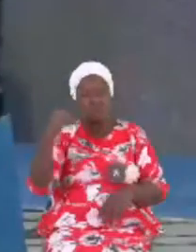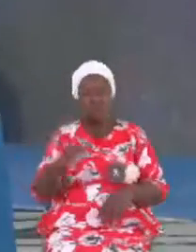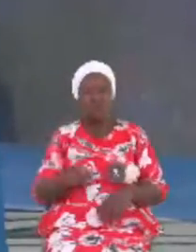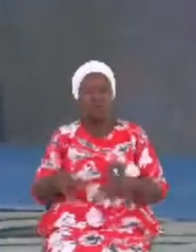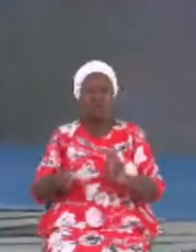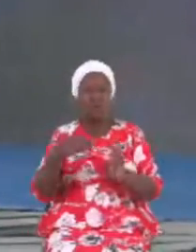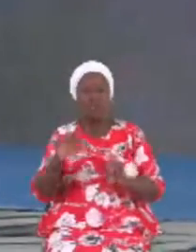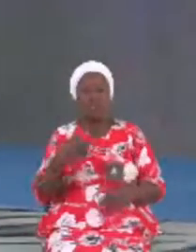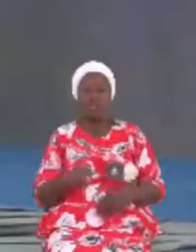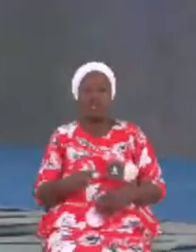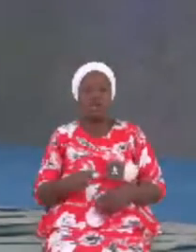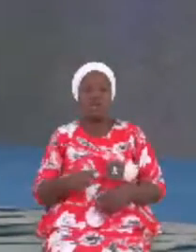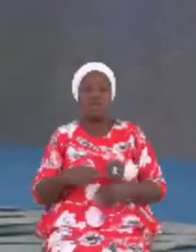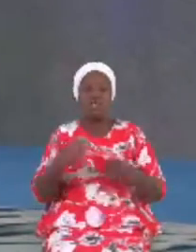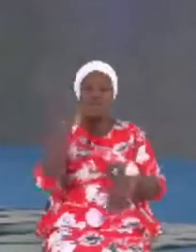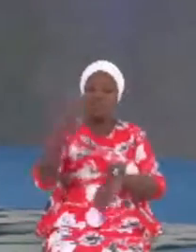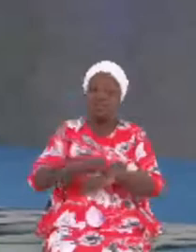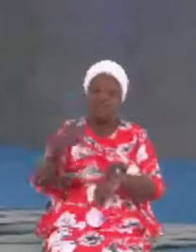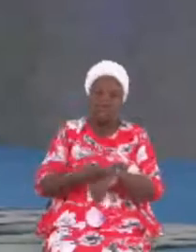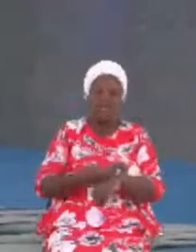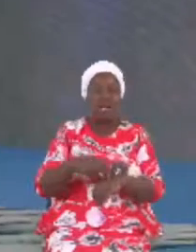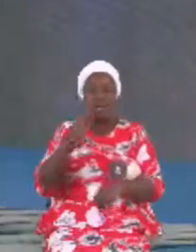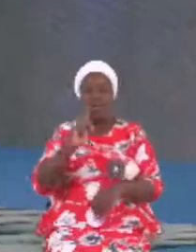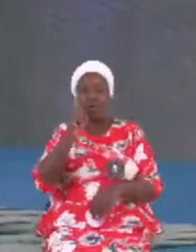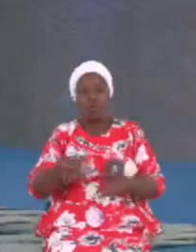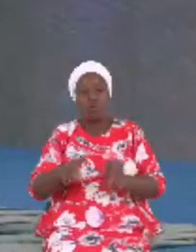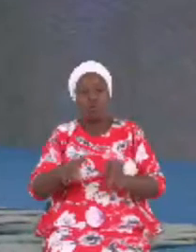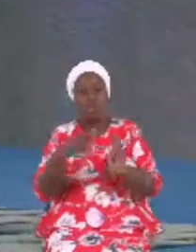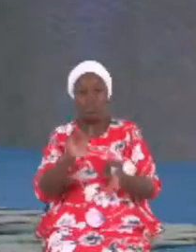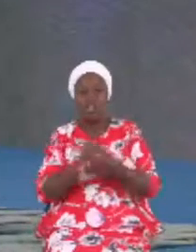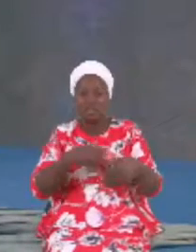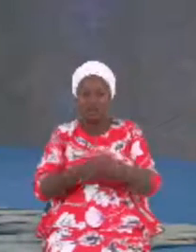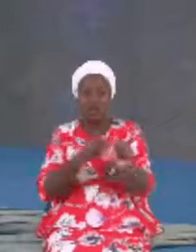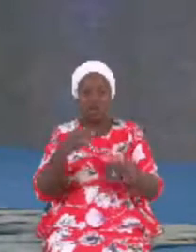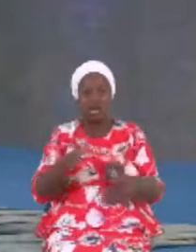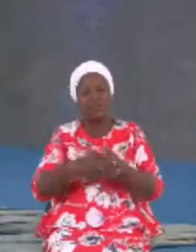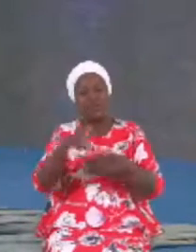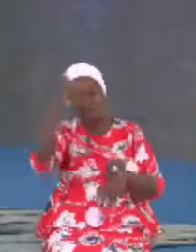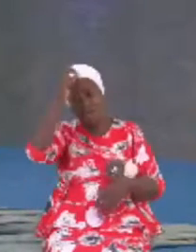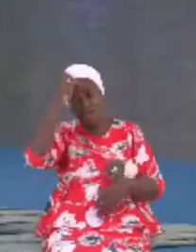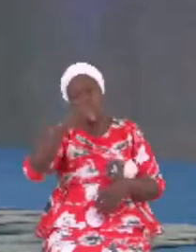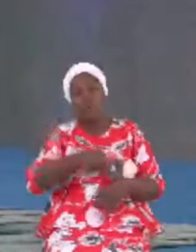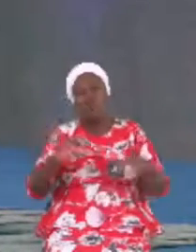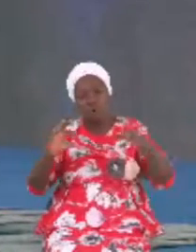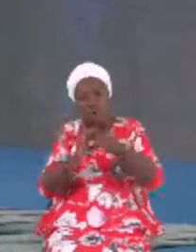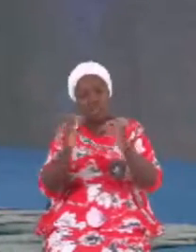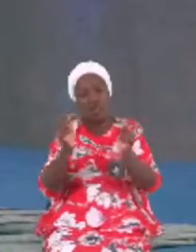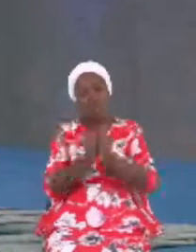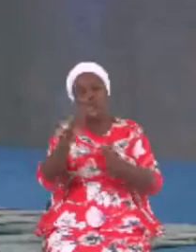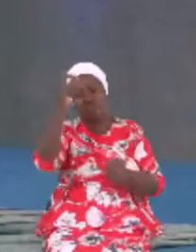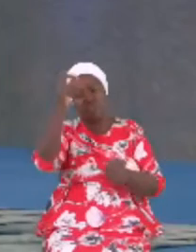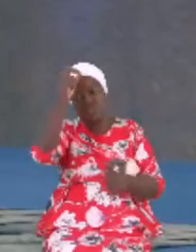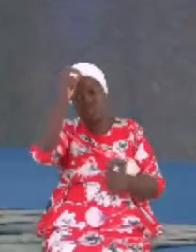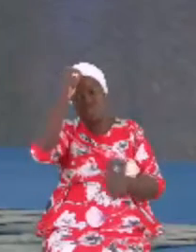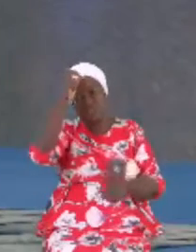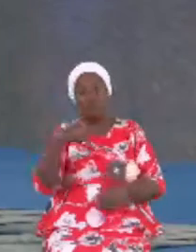des transgresseurs est dure. La voix de celui qui suit Satan, qui s'est connecté à